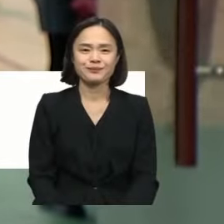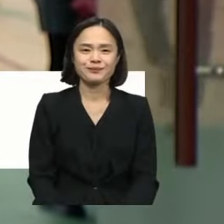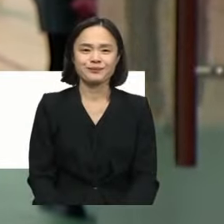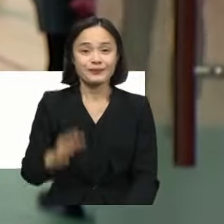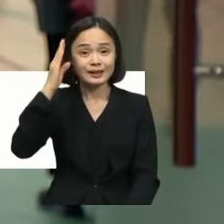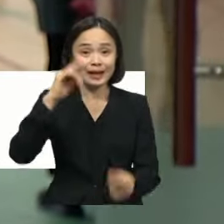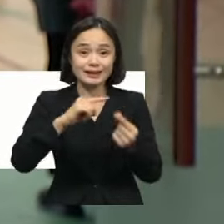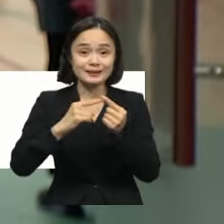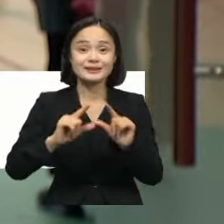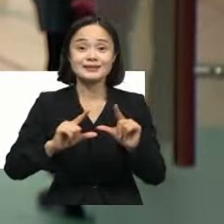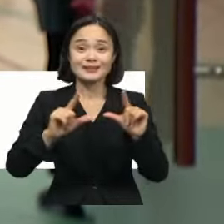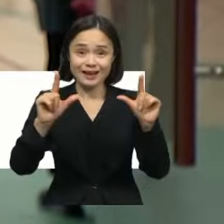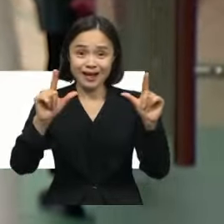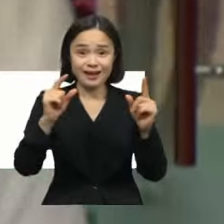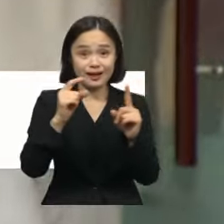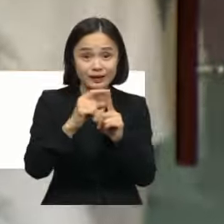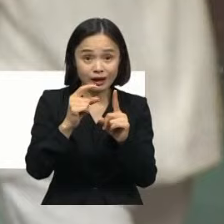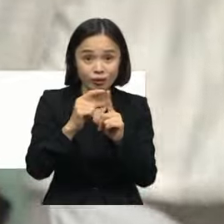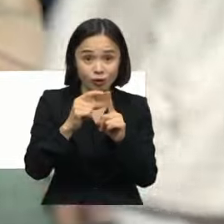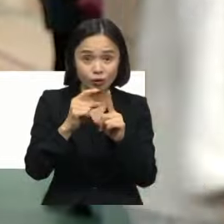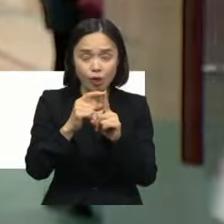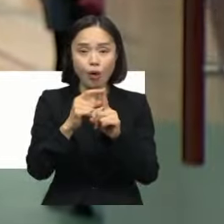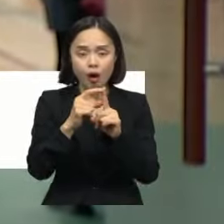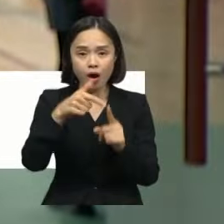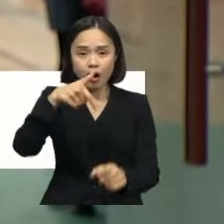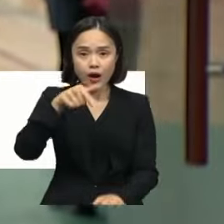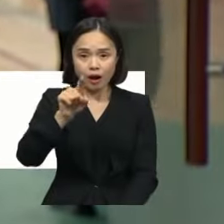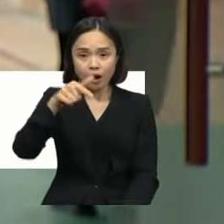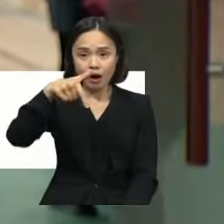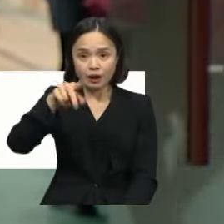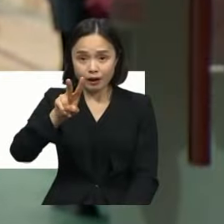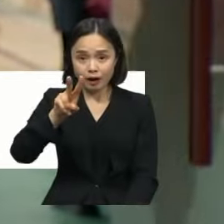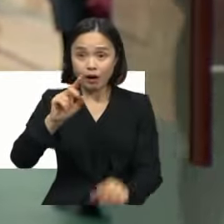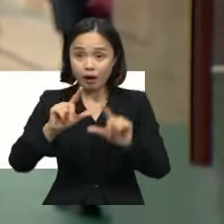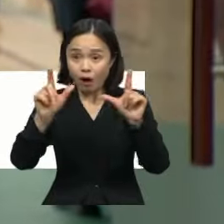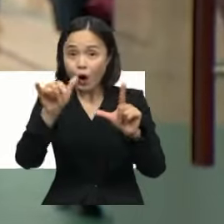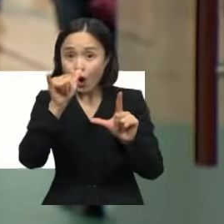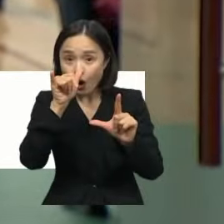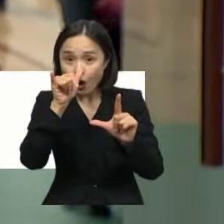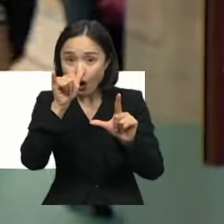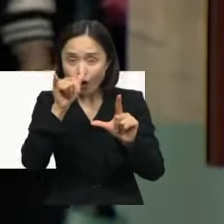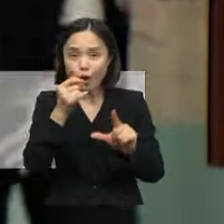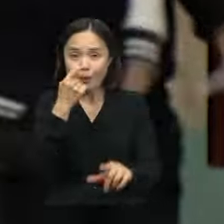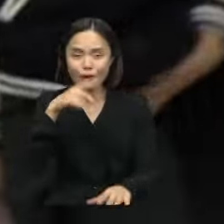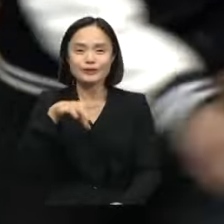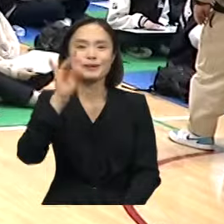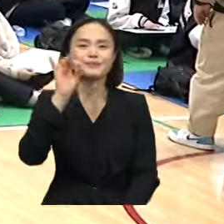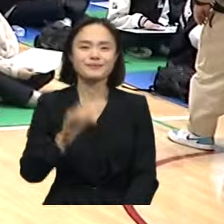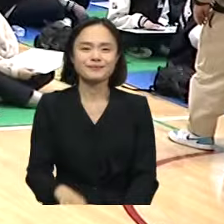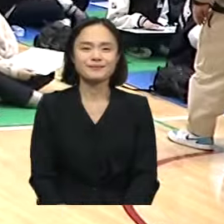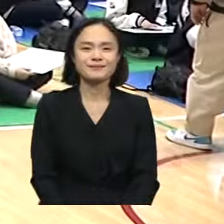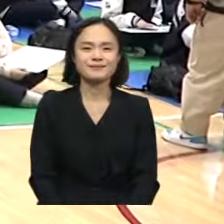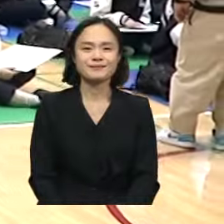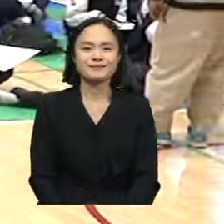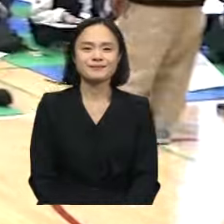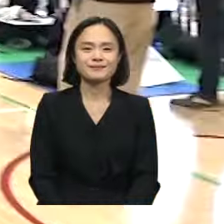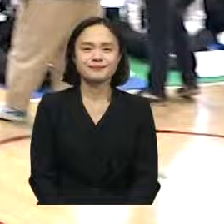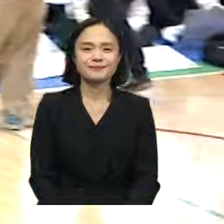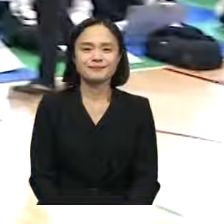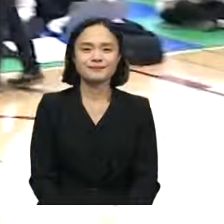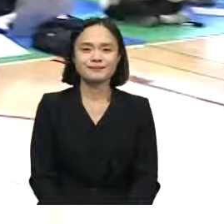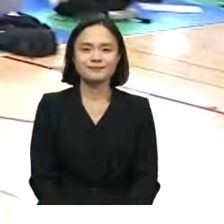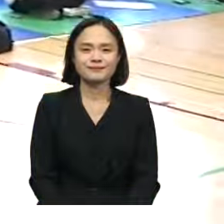한글날이라는 그 단어만 알았었는데 공부를 하면서 각야날이라는 날이 있었다라는 것을 처음 알게 되었습니다.